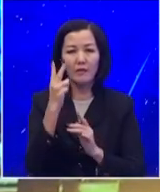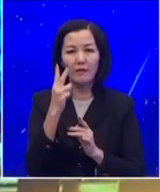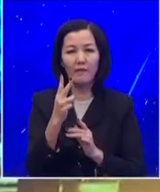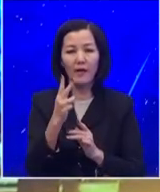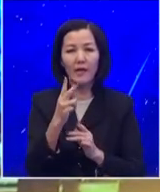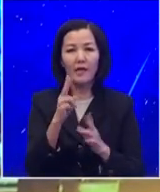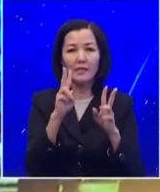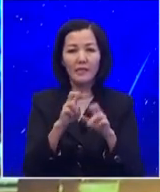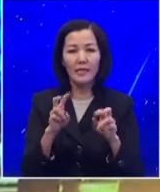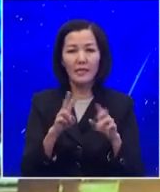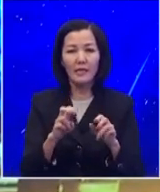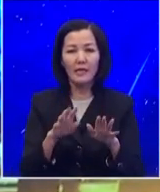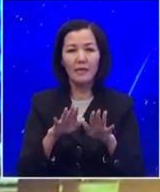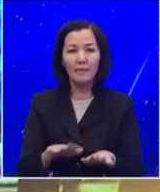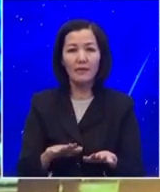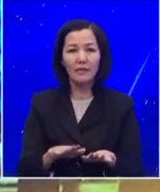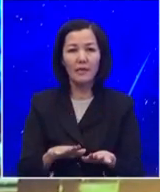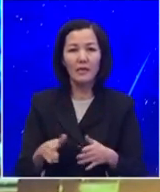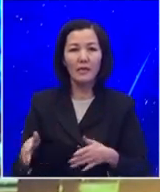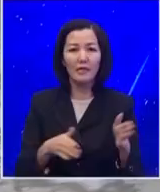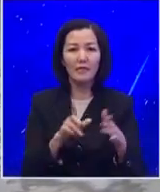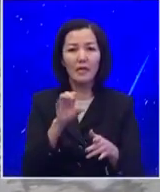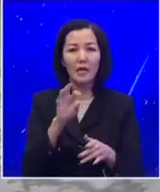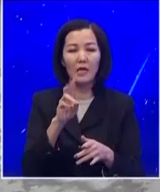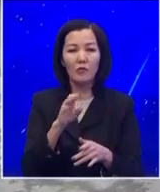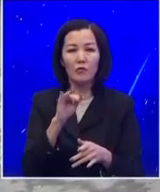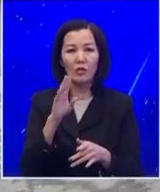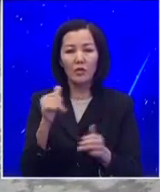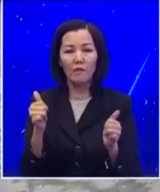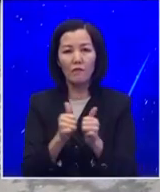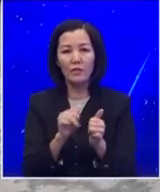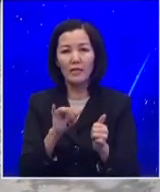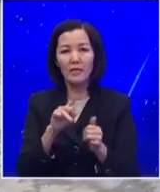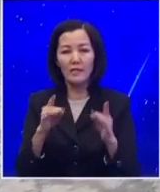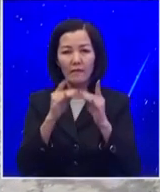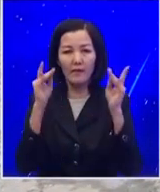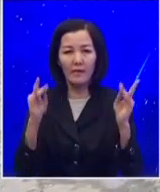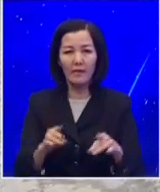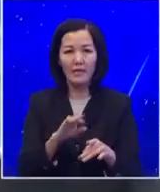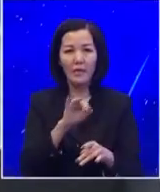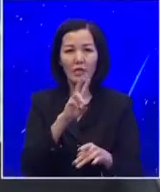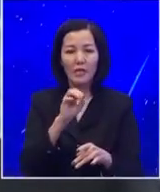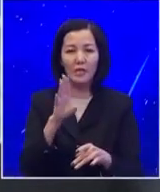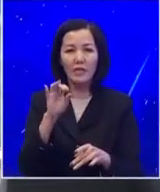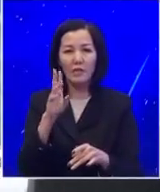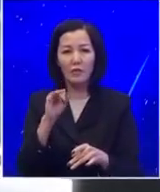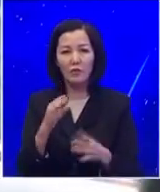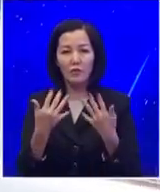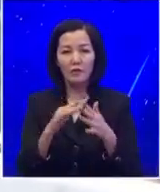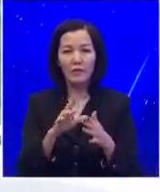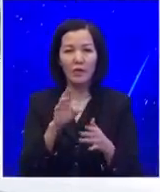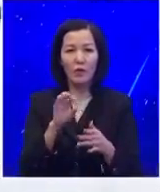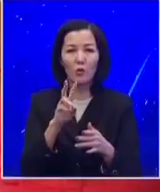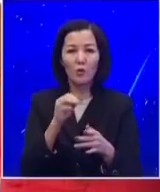два санитарных поста на трассах Харгос-Житыген возле Илийского моста и Жаркент-Сарузек в селе Конрулен,